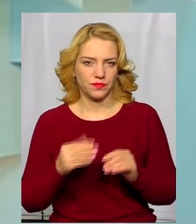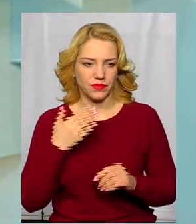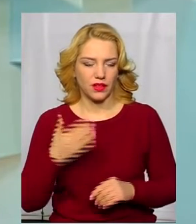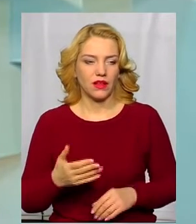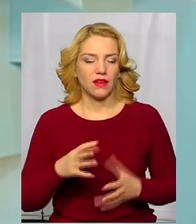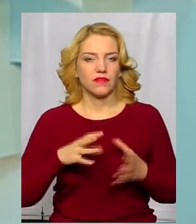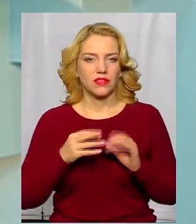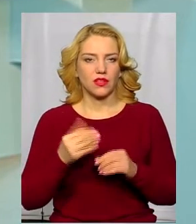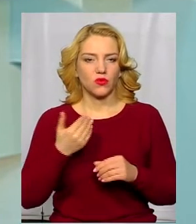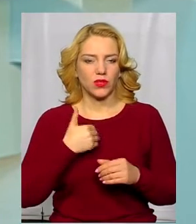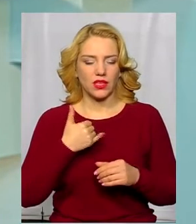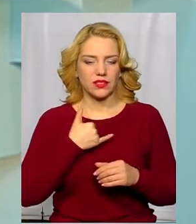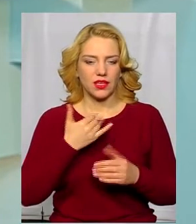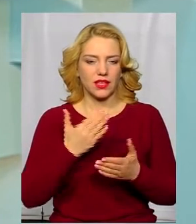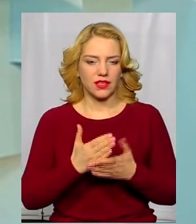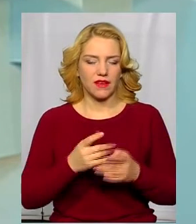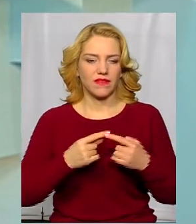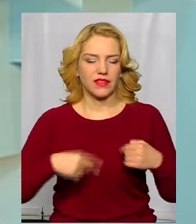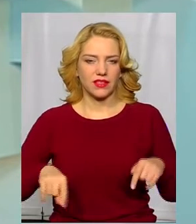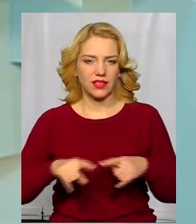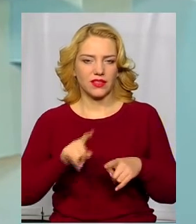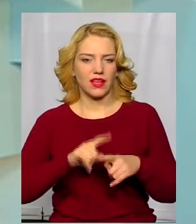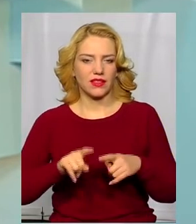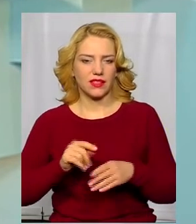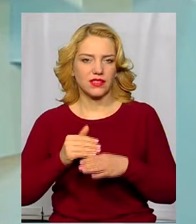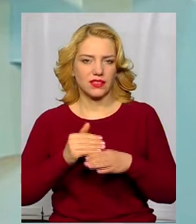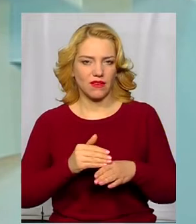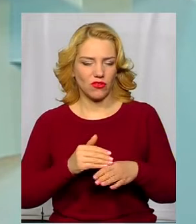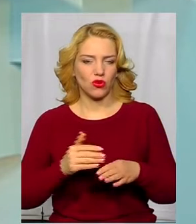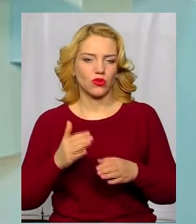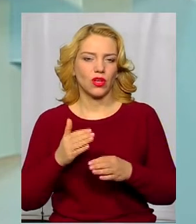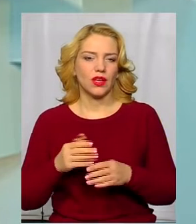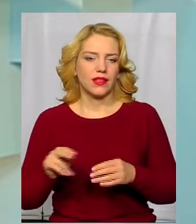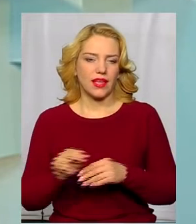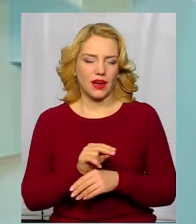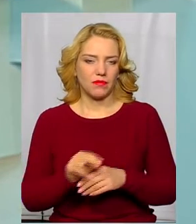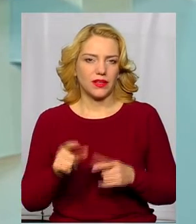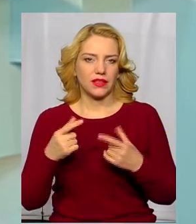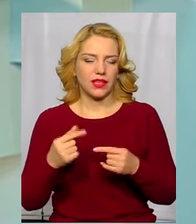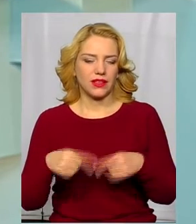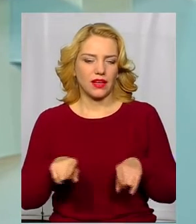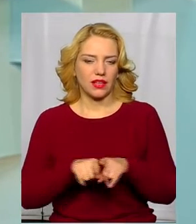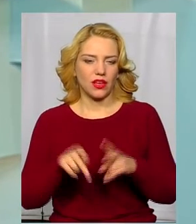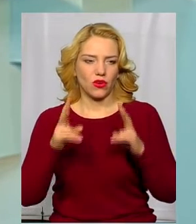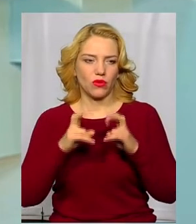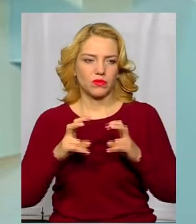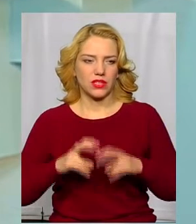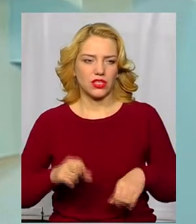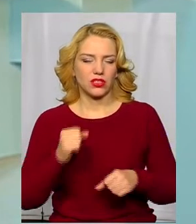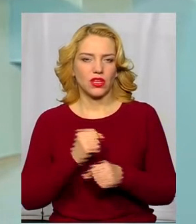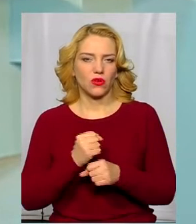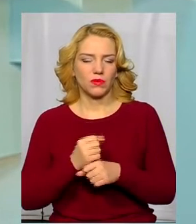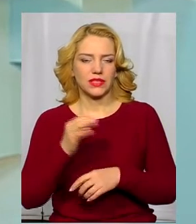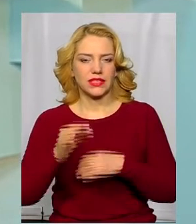Взагалі-то в нас є відділення інтенсивної терапії, де таке обстеження робиться цілодобово. Тому